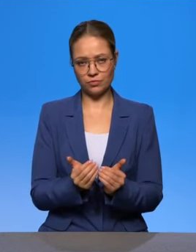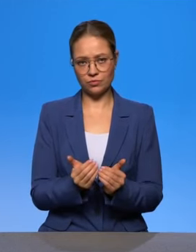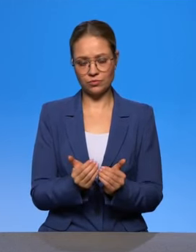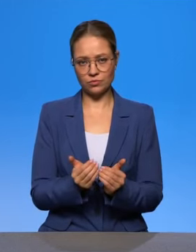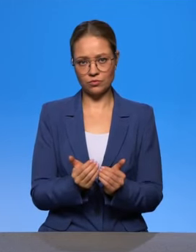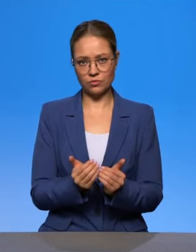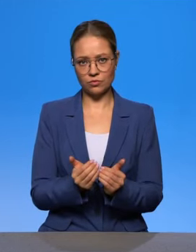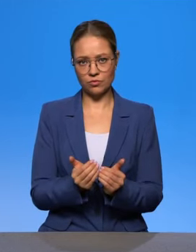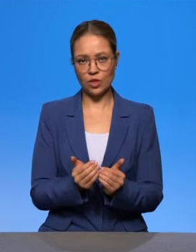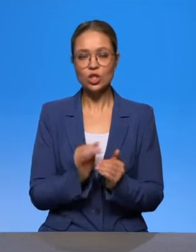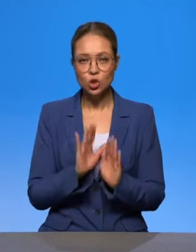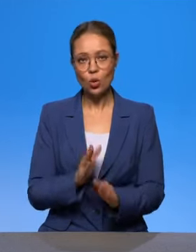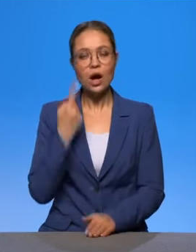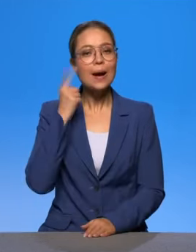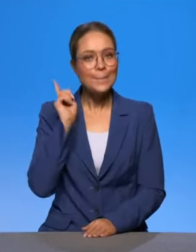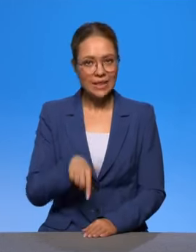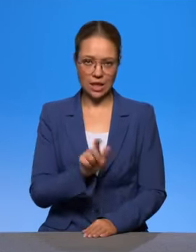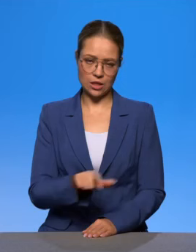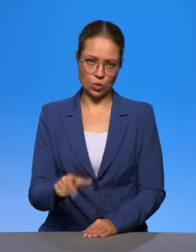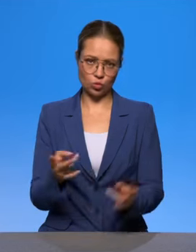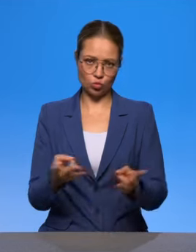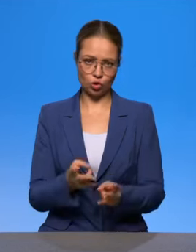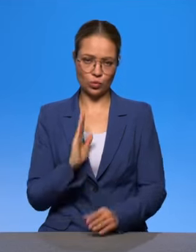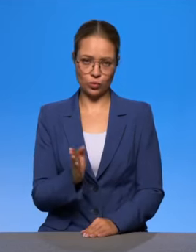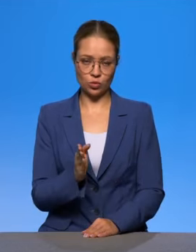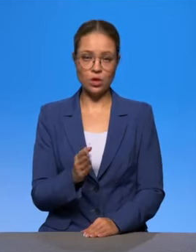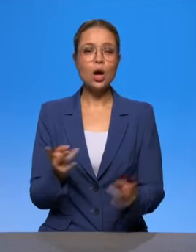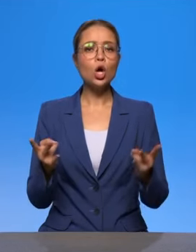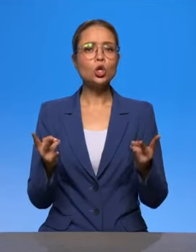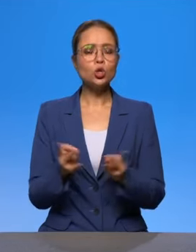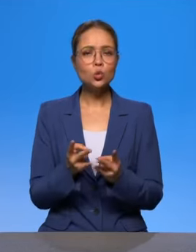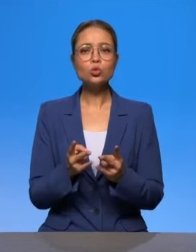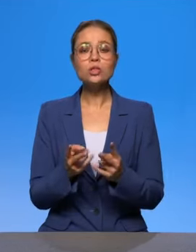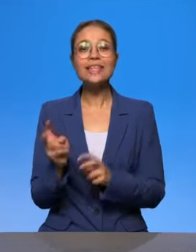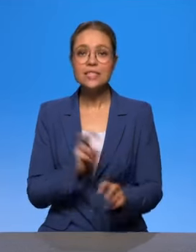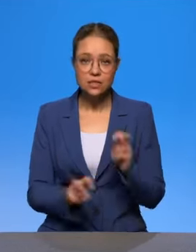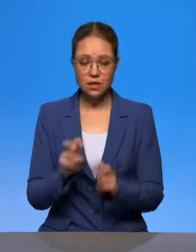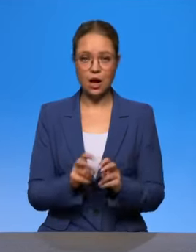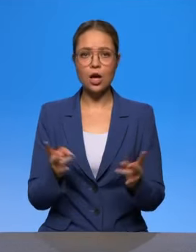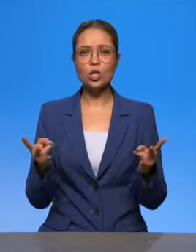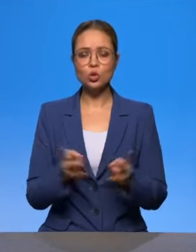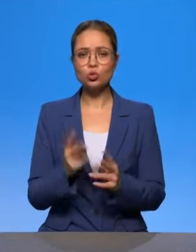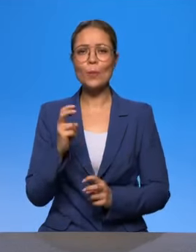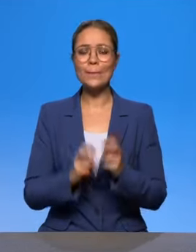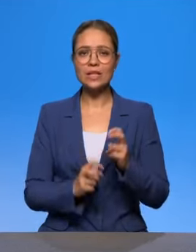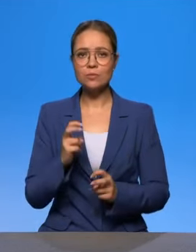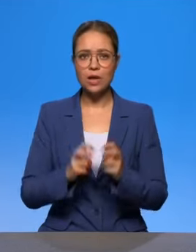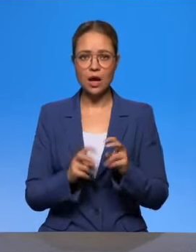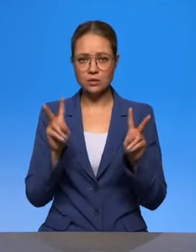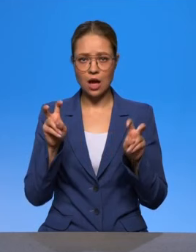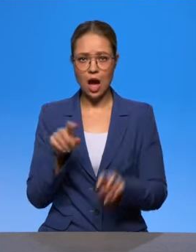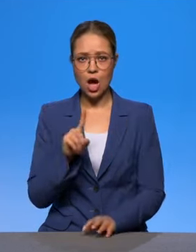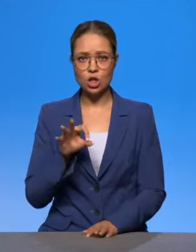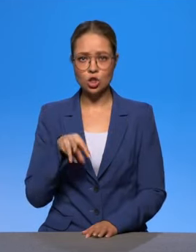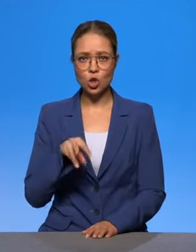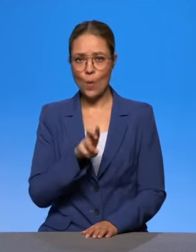только компетентные люди. То есть выйти нужно искать это. Нужно убрать предприятие зомби. У нас